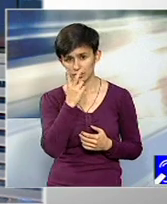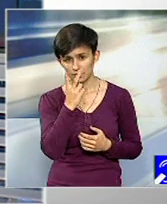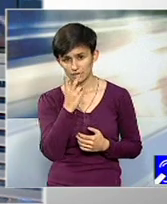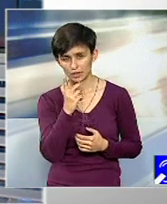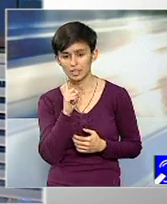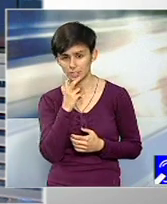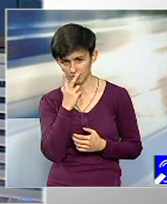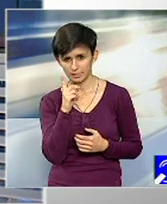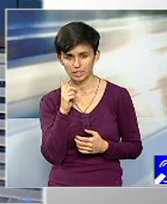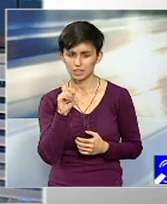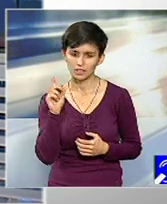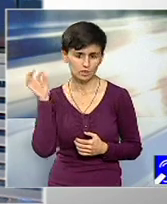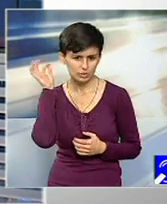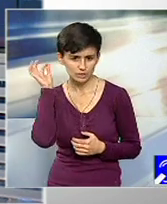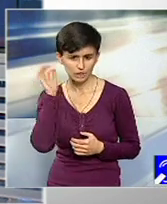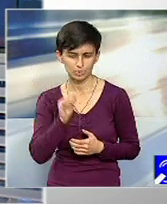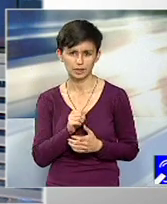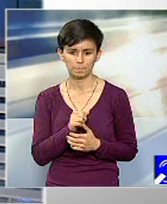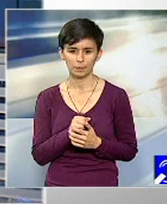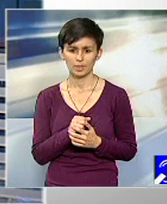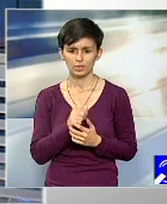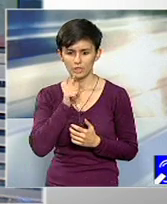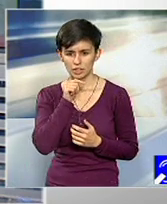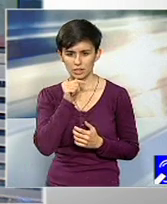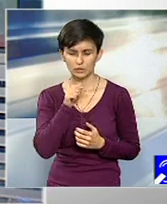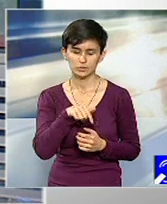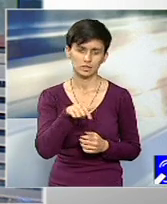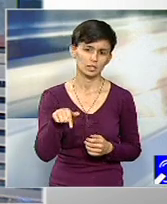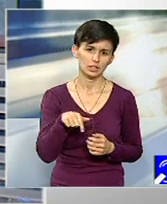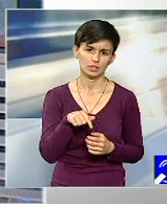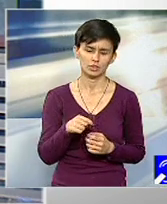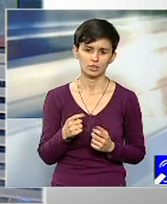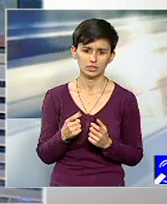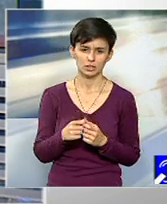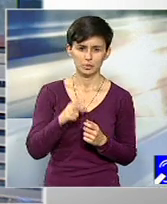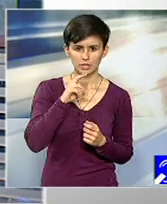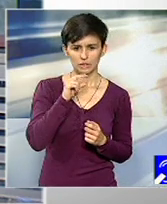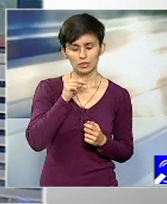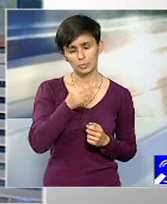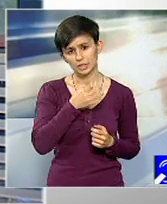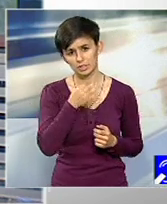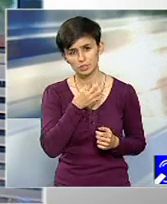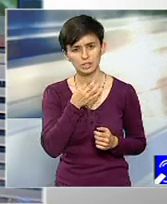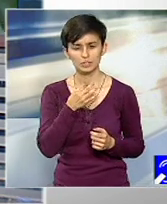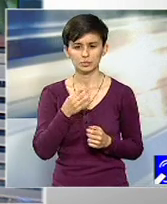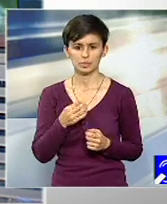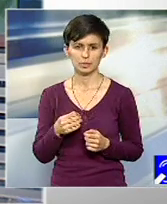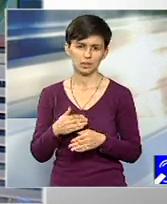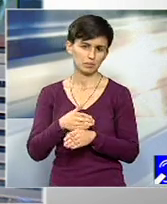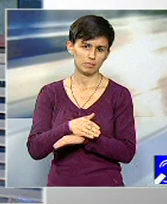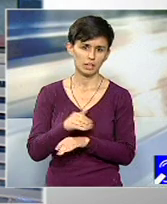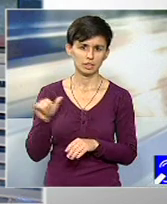aude cum că a intrat cineva în studio și acolo unde noi ne o să ne oprim puțin din vorbit, o să spună: Gheorghiță a intrat în